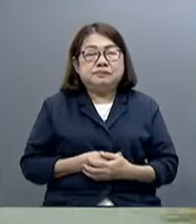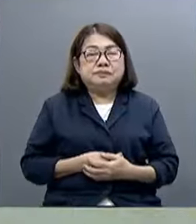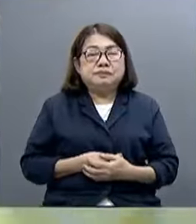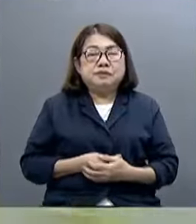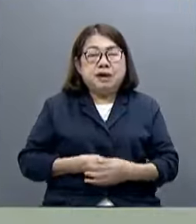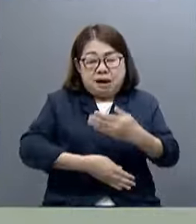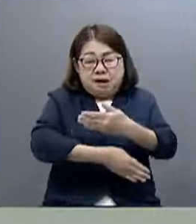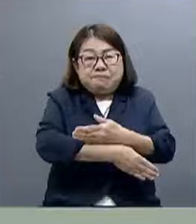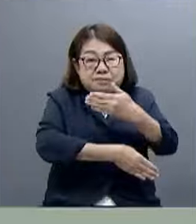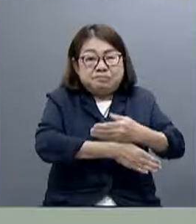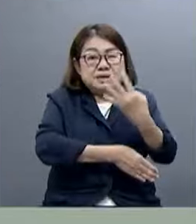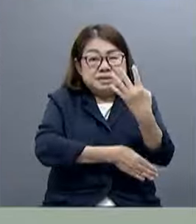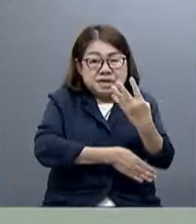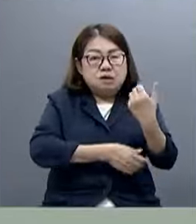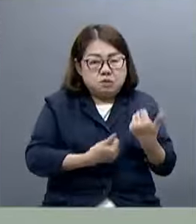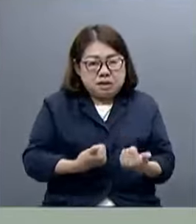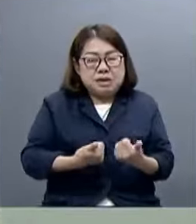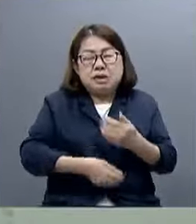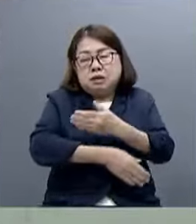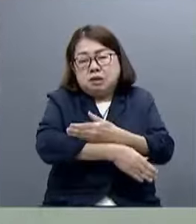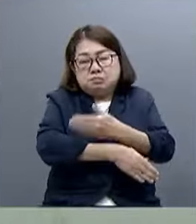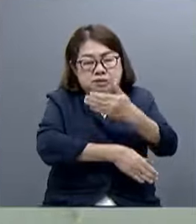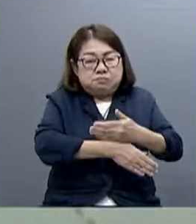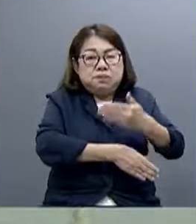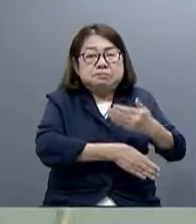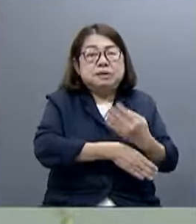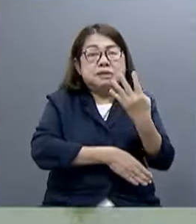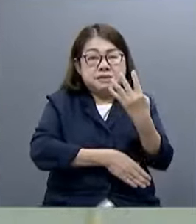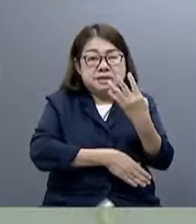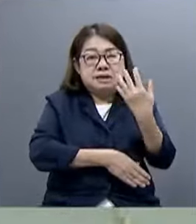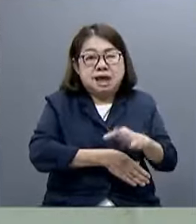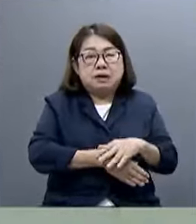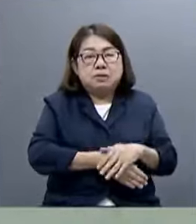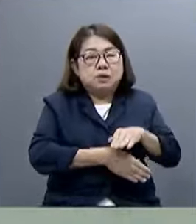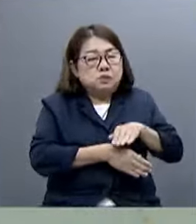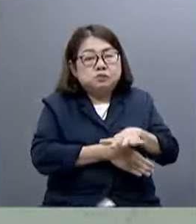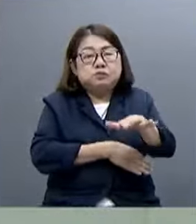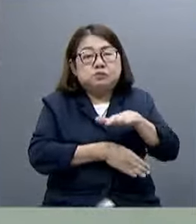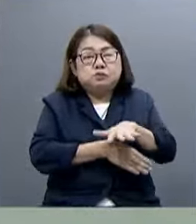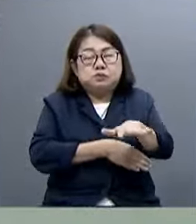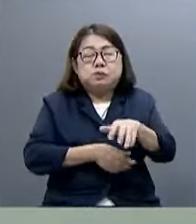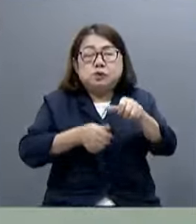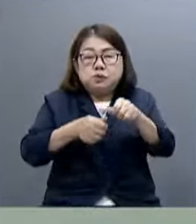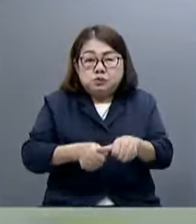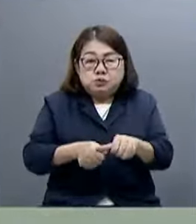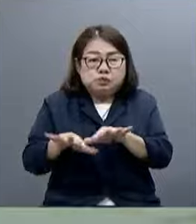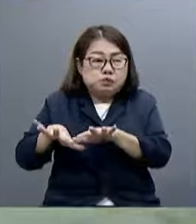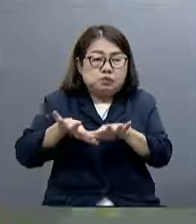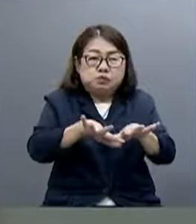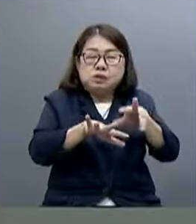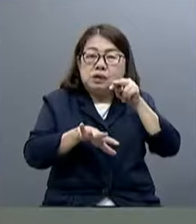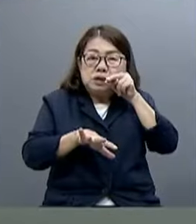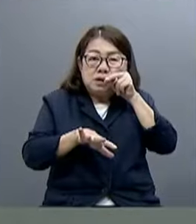วขณะนี้มีการเปิดประตูระบายน้ำเพื่อรับน้ำเข้าอยู่ซึ่งปริมาณน้ำรวมที่รับเข้าทุ่งผักไห่อยู่